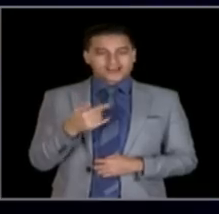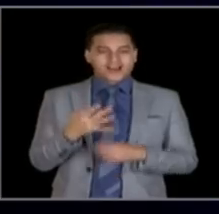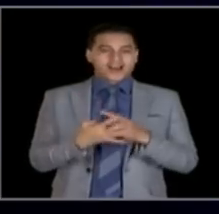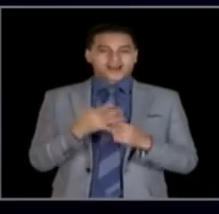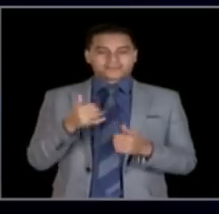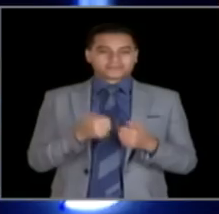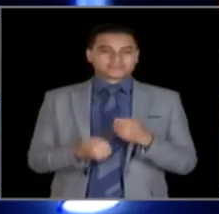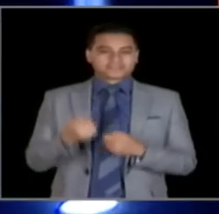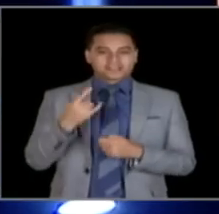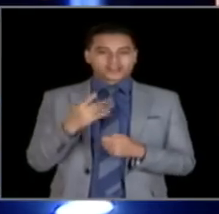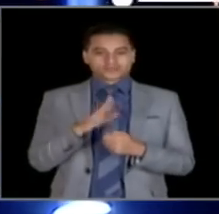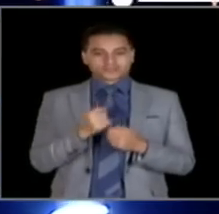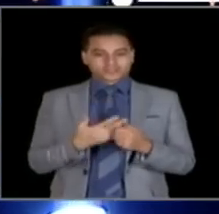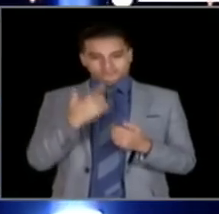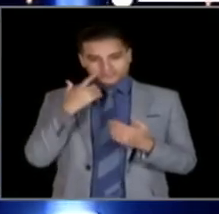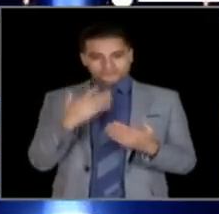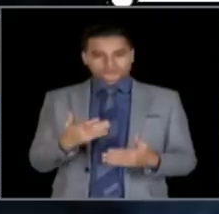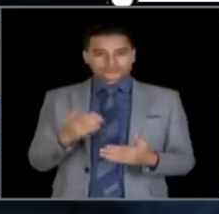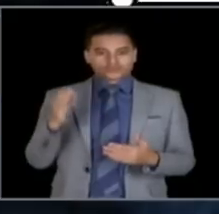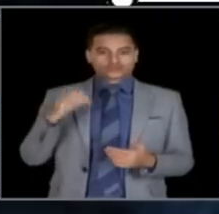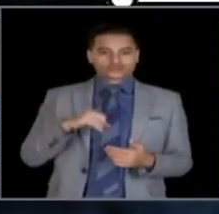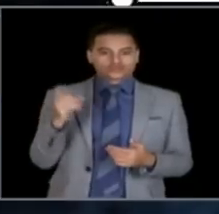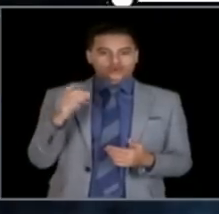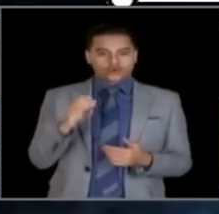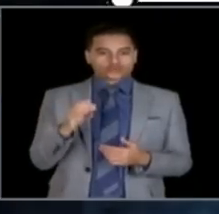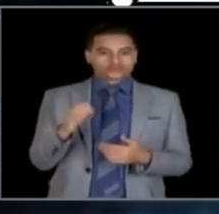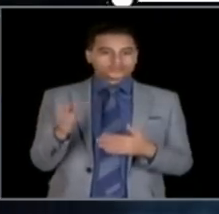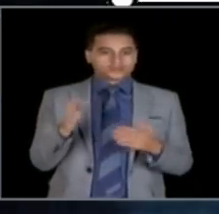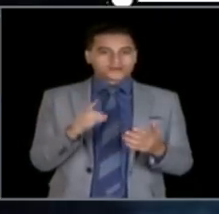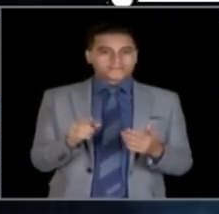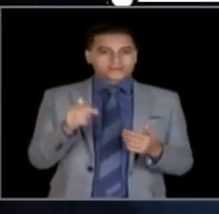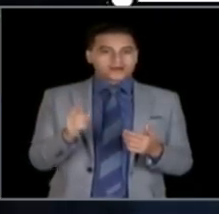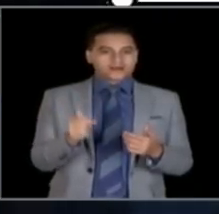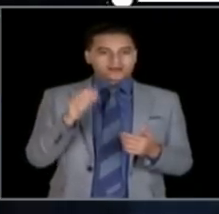اختيارات بزائد 10 أو ناقص 5، إيه رأيك؟